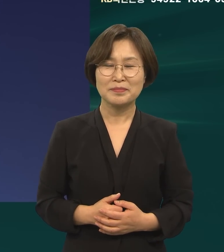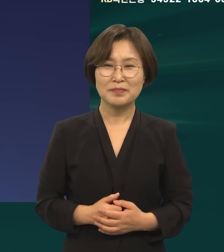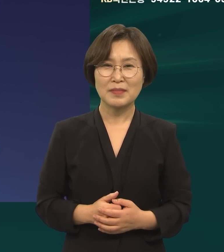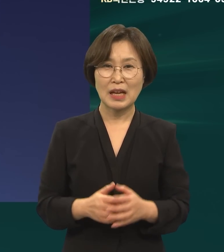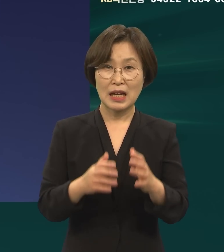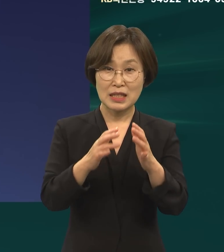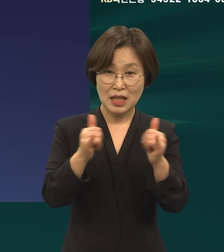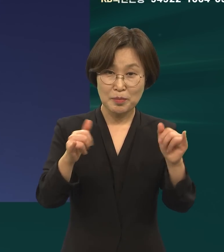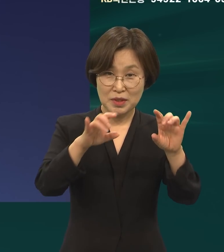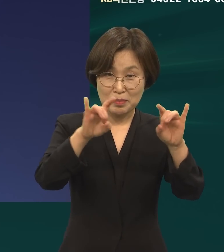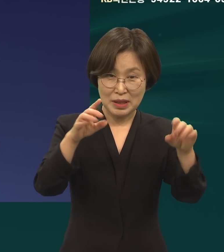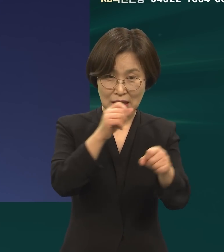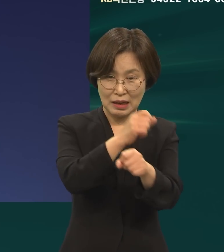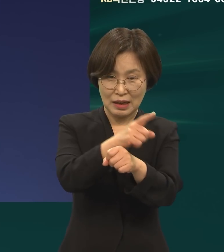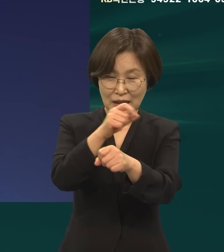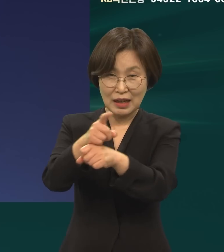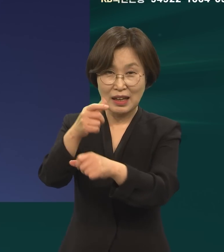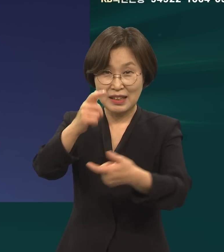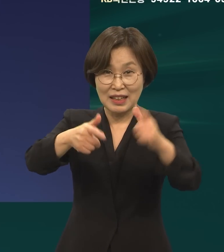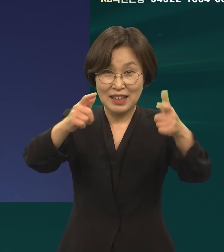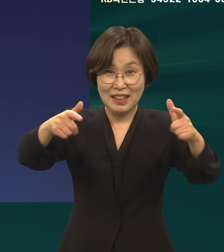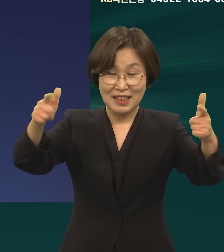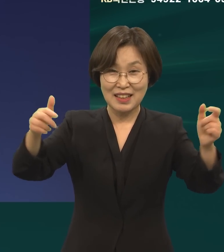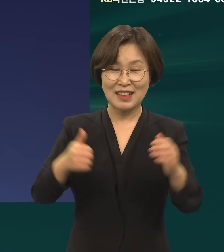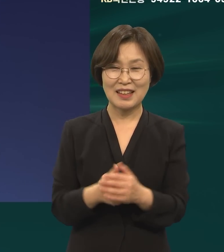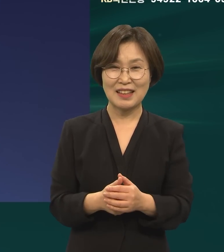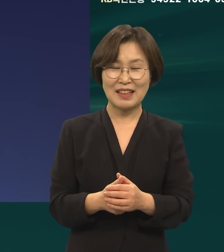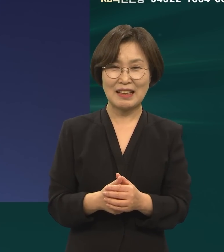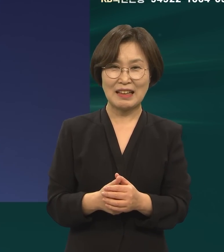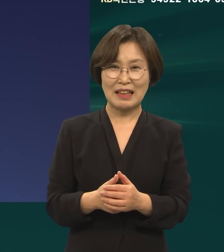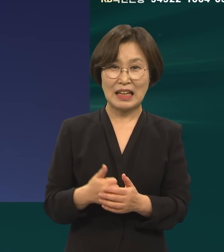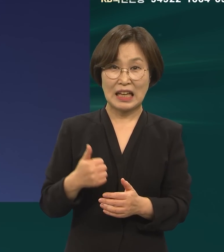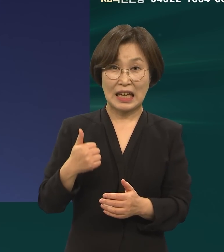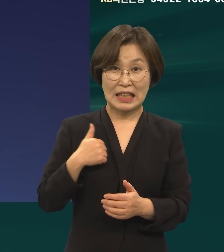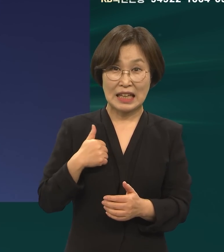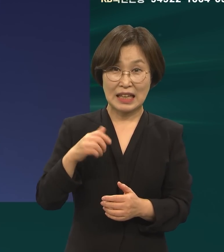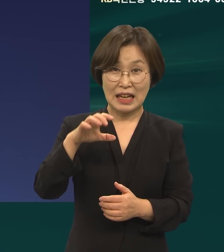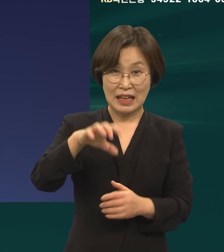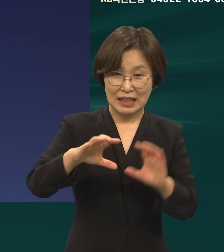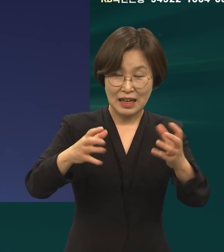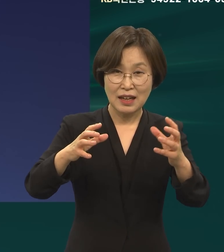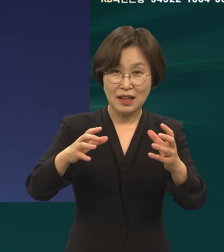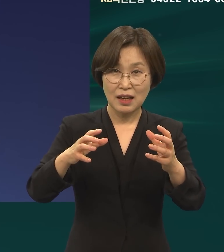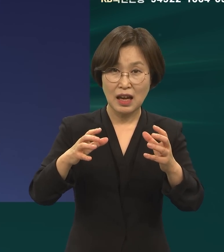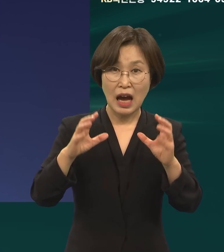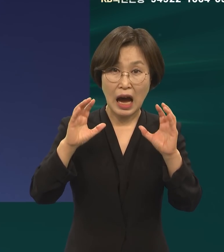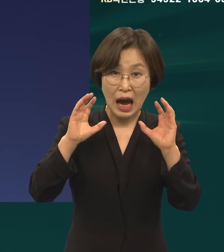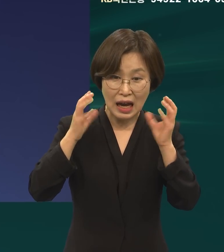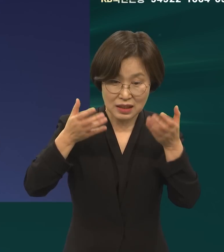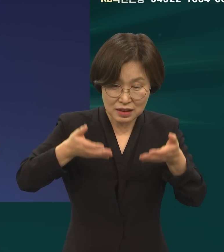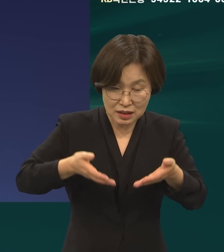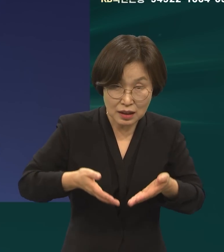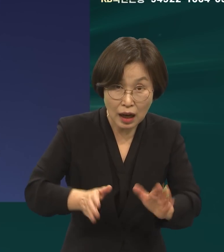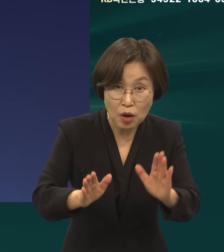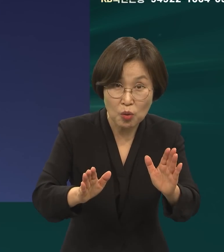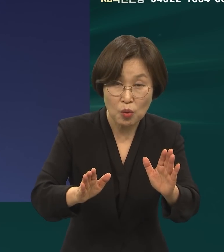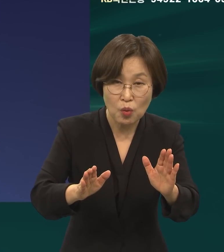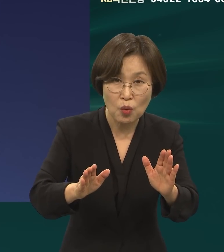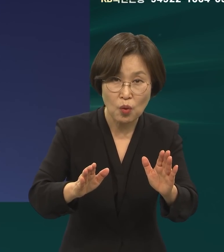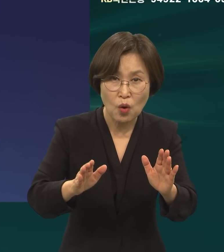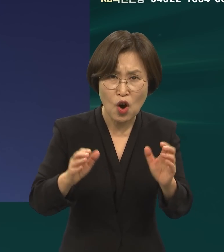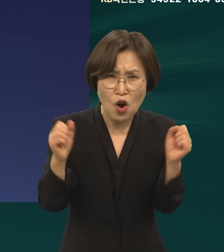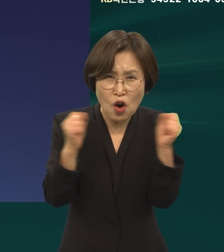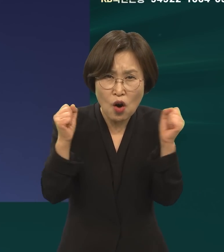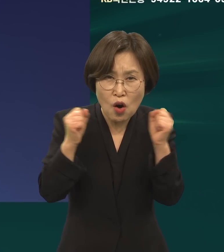사람들마다 체질이 다르죠. 캐나다 가니까 아기를 낳고 엄마들이요, 한겨울에 데리고 나와요. 복용시켜준다고. 우린